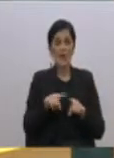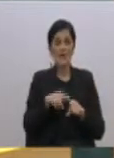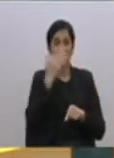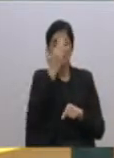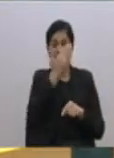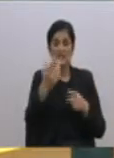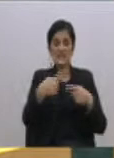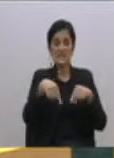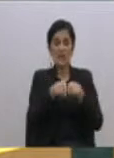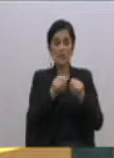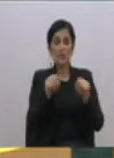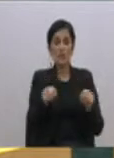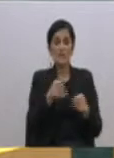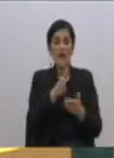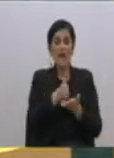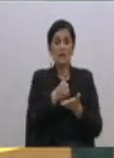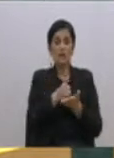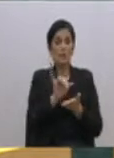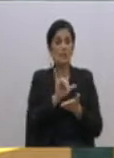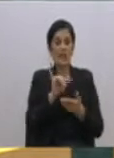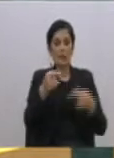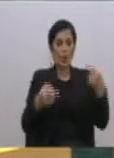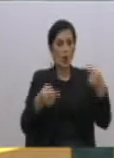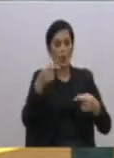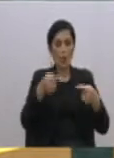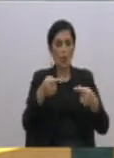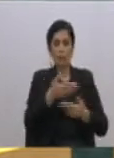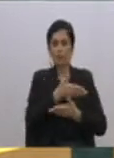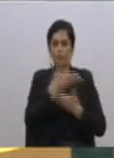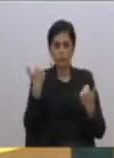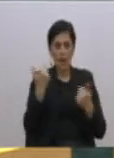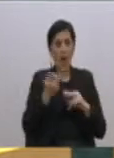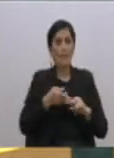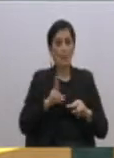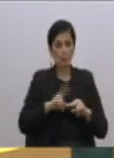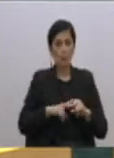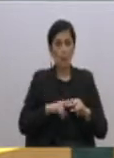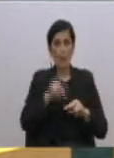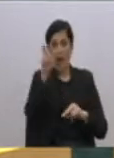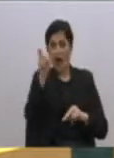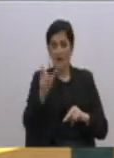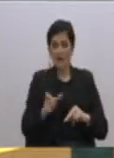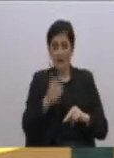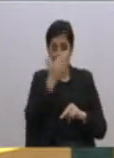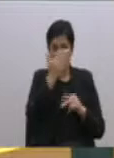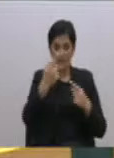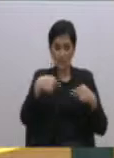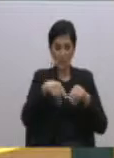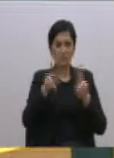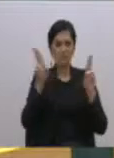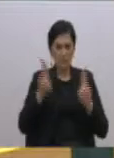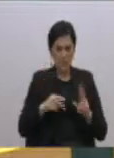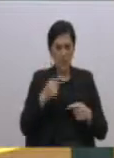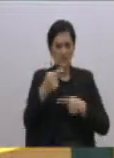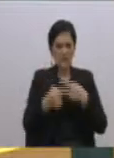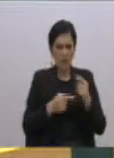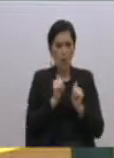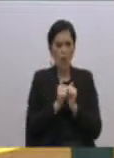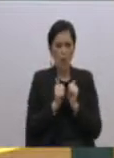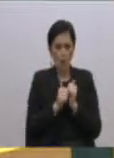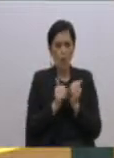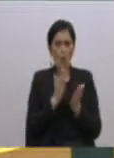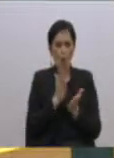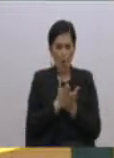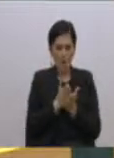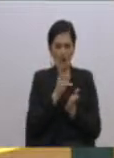Vadovi, șekna, dar arsevoba. Sada conflicte bi arsebobne zogadat, amitom adamenta sazogadoebash traditsiulat qovultvis arsebobne